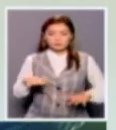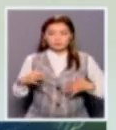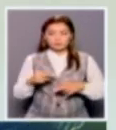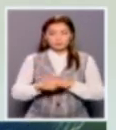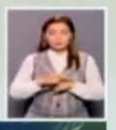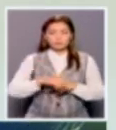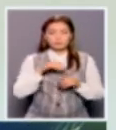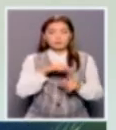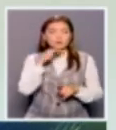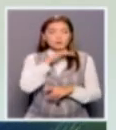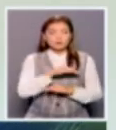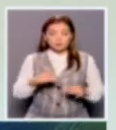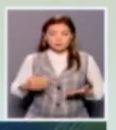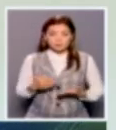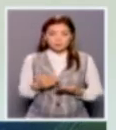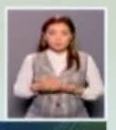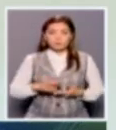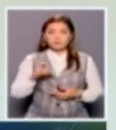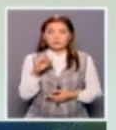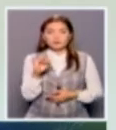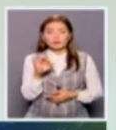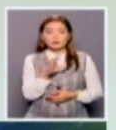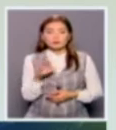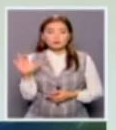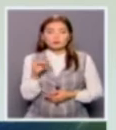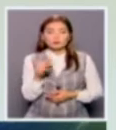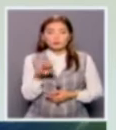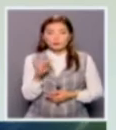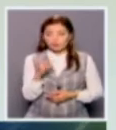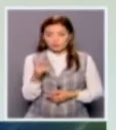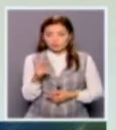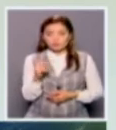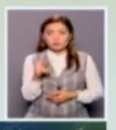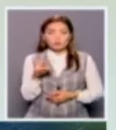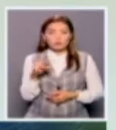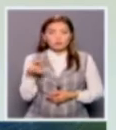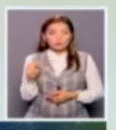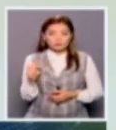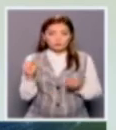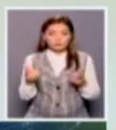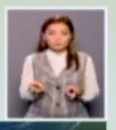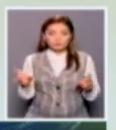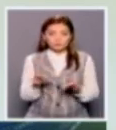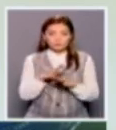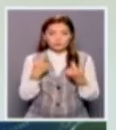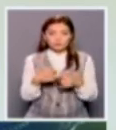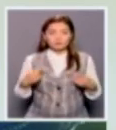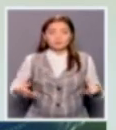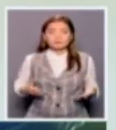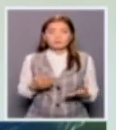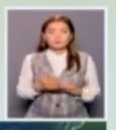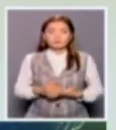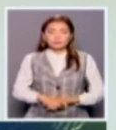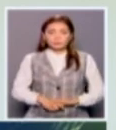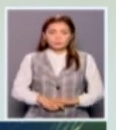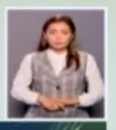еңбектері өте көп. Бейбарыс Сұлтан тарихи тұлға, мысалы Жұмекен Нәжімеденов, Зейнолла Қабдоловқа арнаған